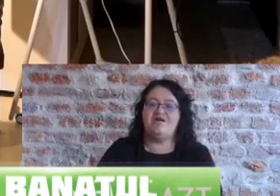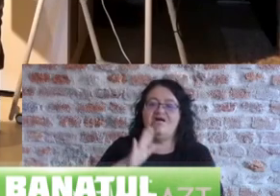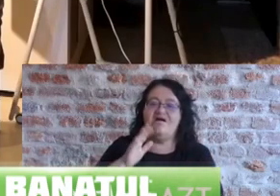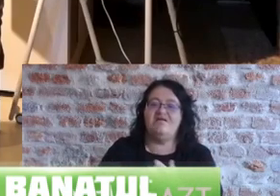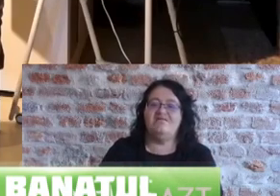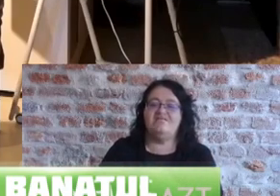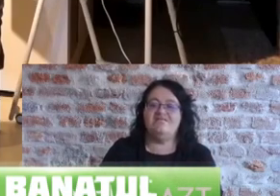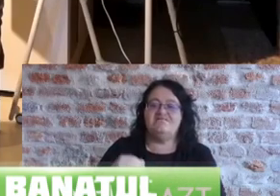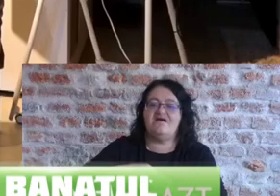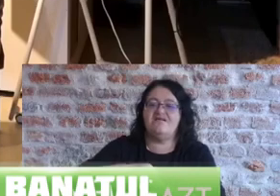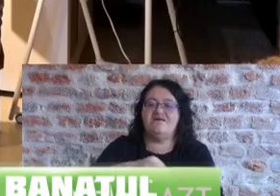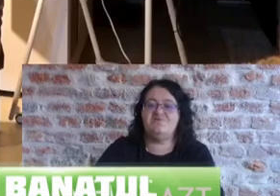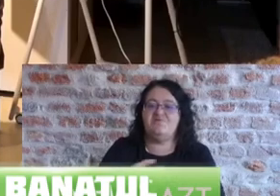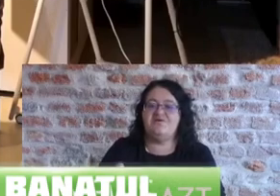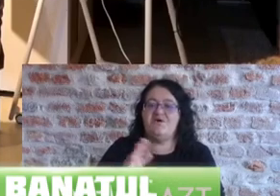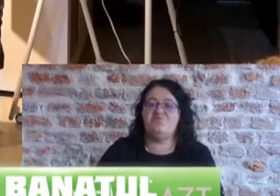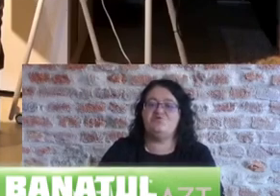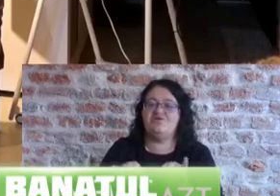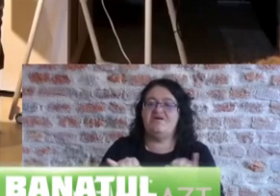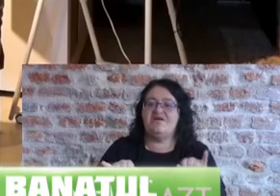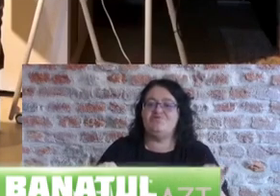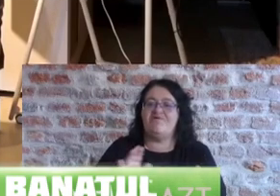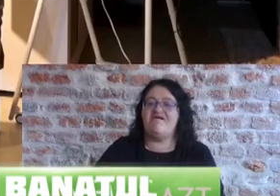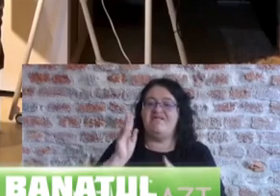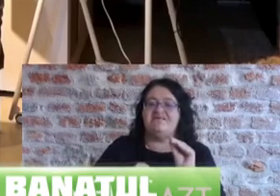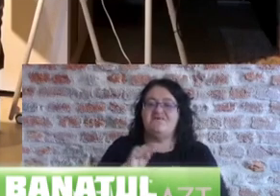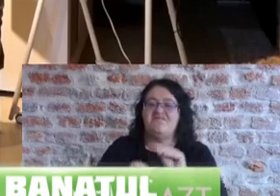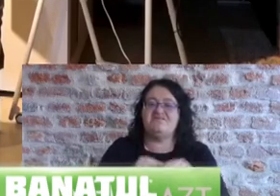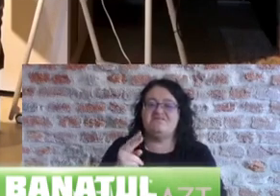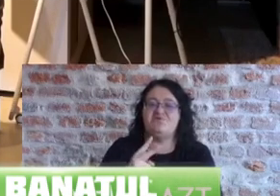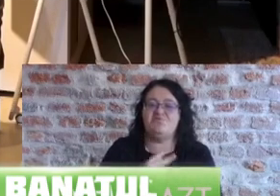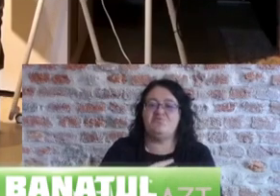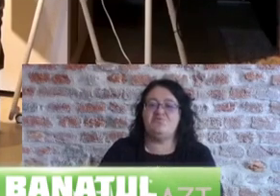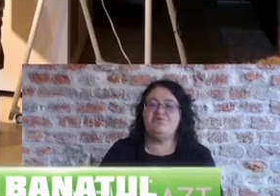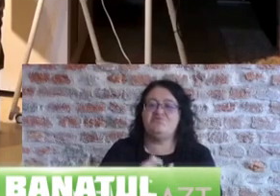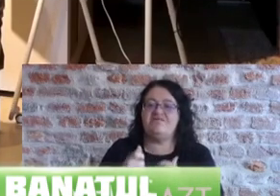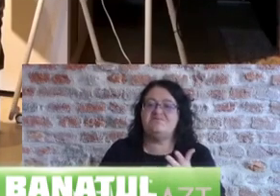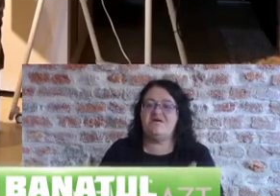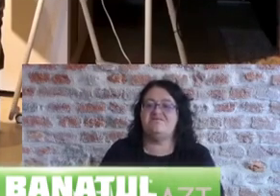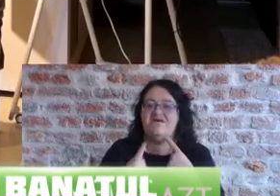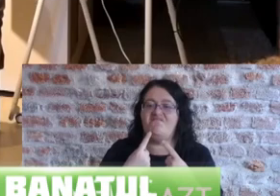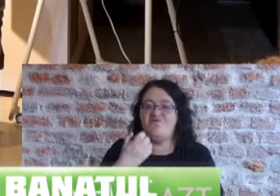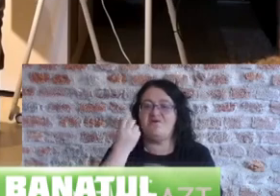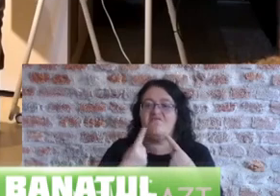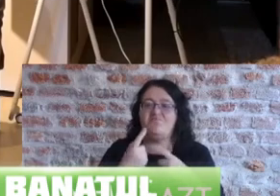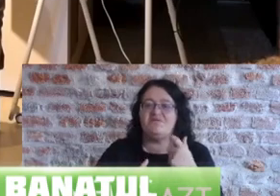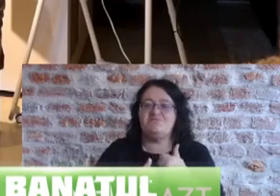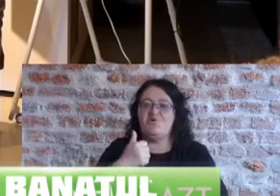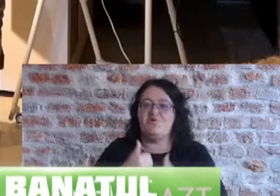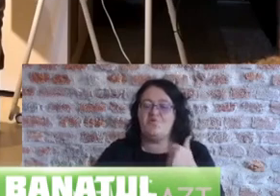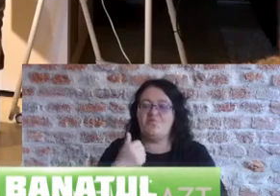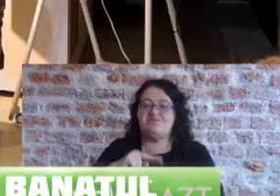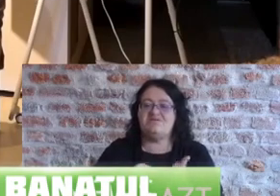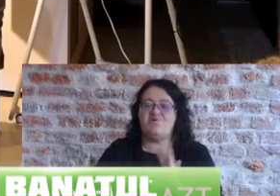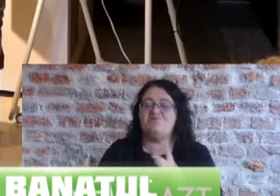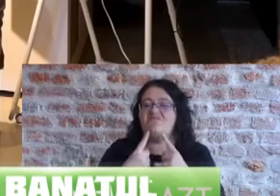calității arhitecturii în general și creșterea calității investițiilor publice. Despre asta e vorba când vorbim de un concurs de